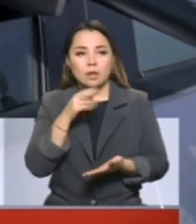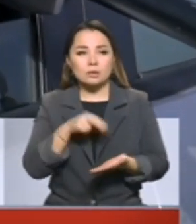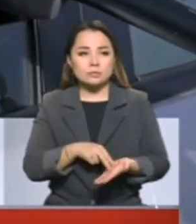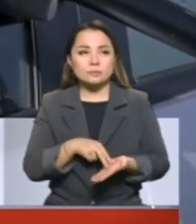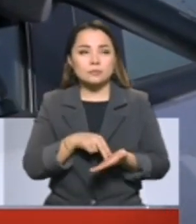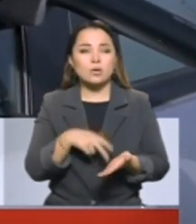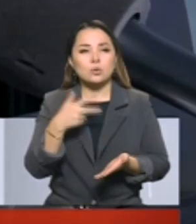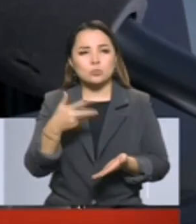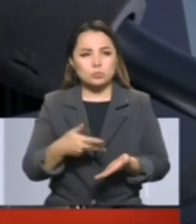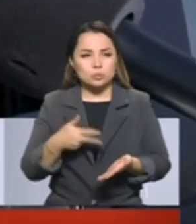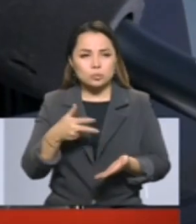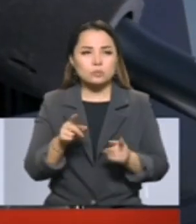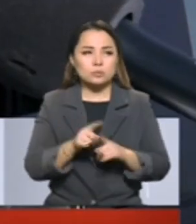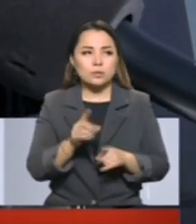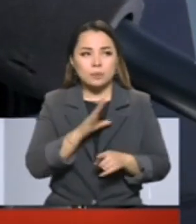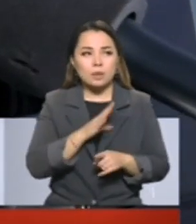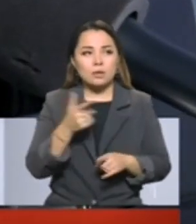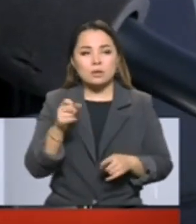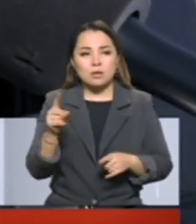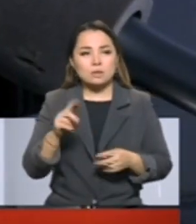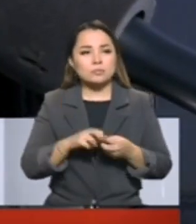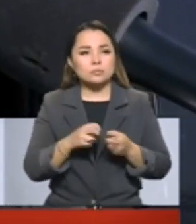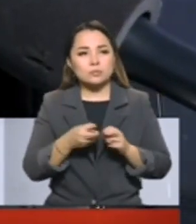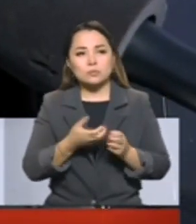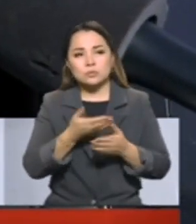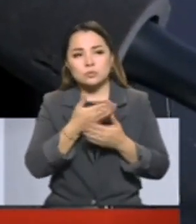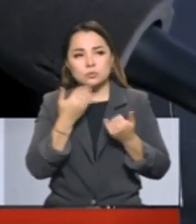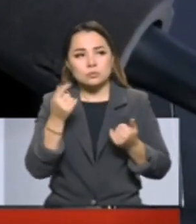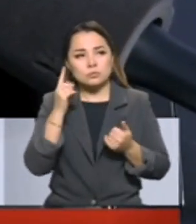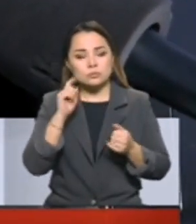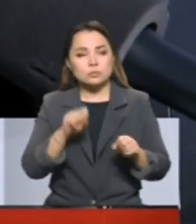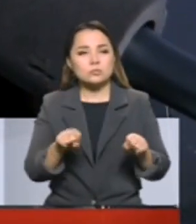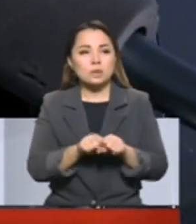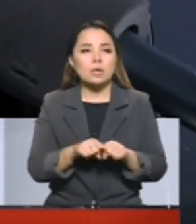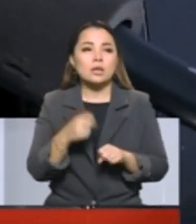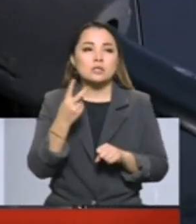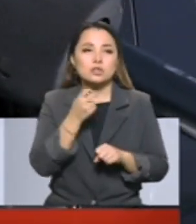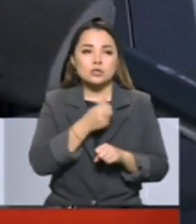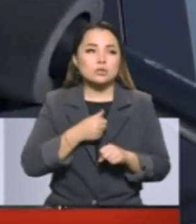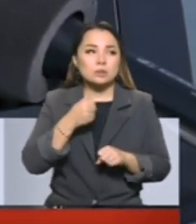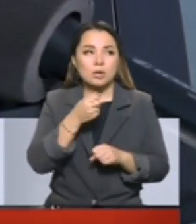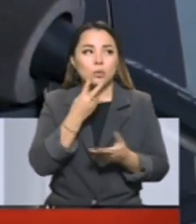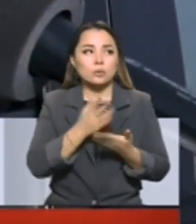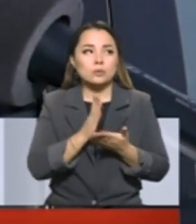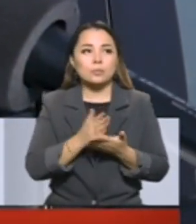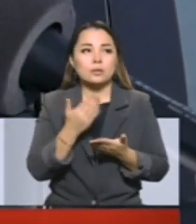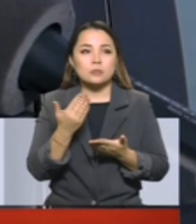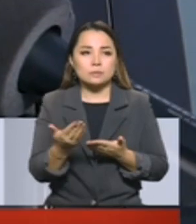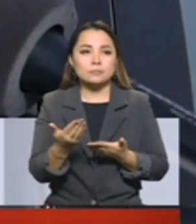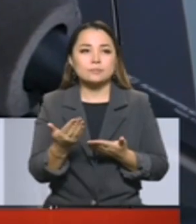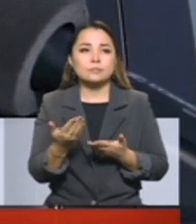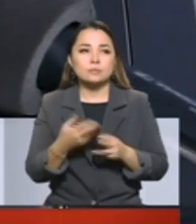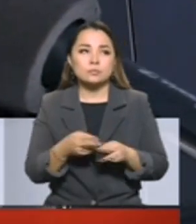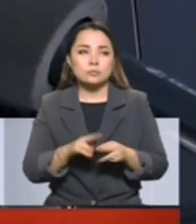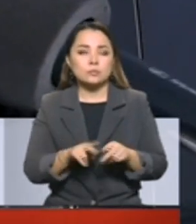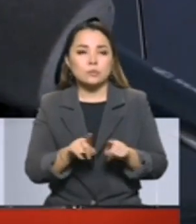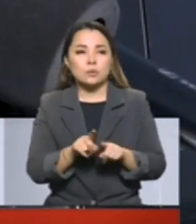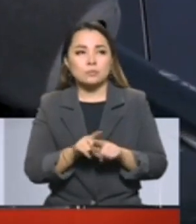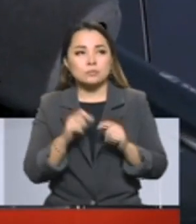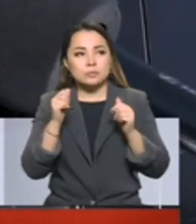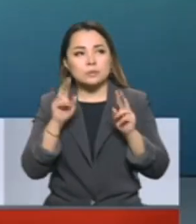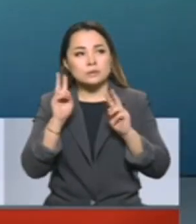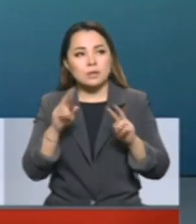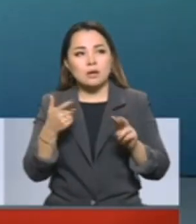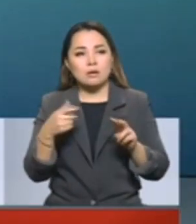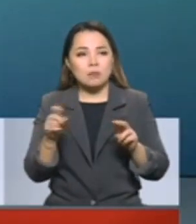duramız. O şirkti. Bu gazlı biz palimbe aşağı koydurup ağamız o. 200'ün dayı bas kod istedik misal. Bunda yol atmak için de ben